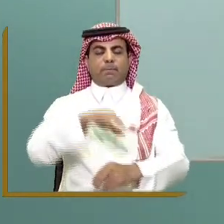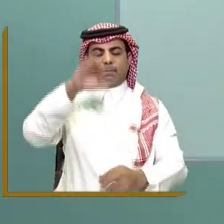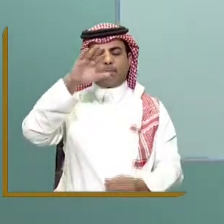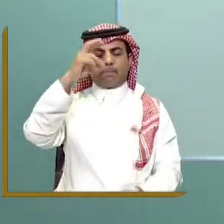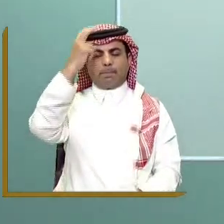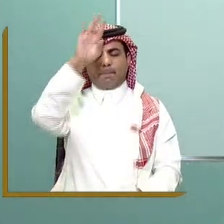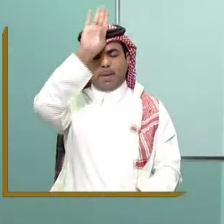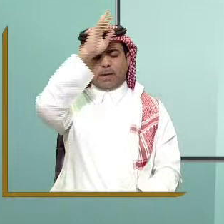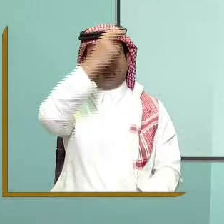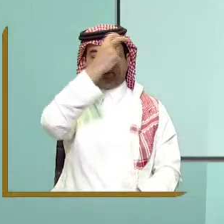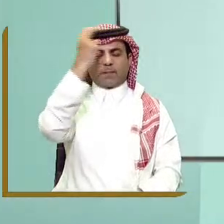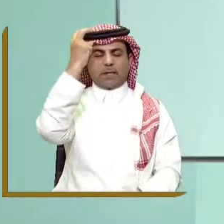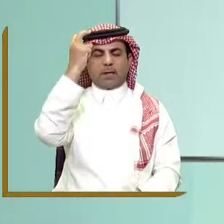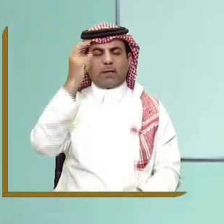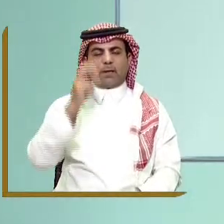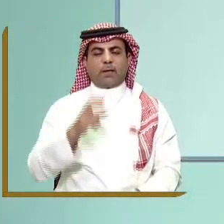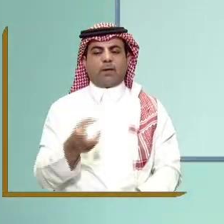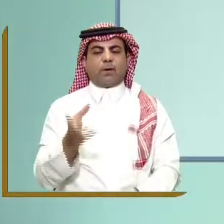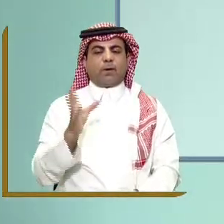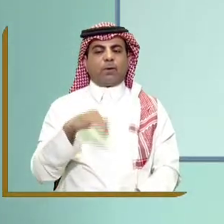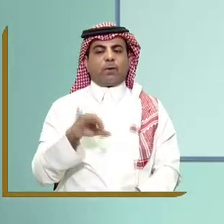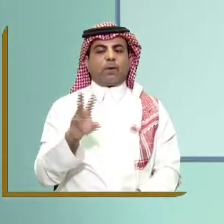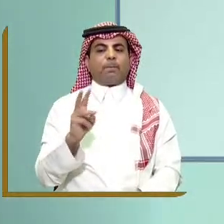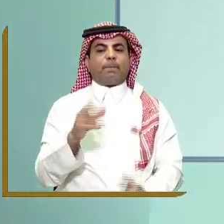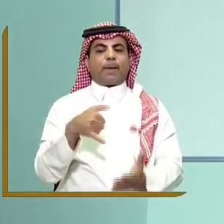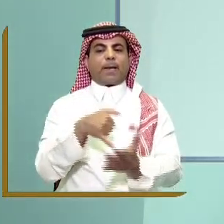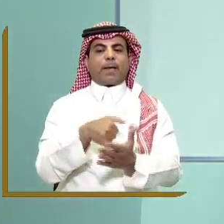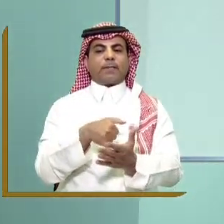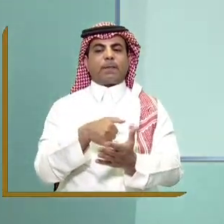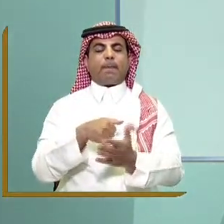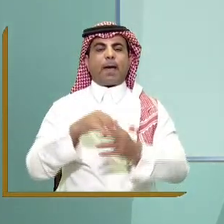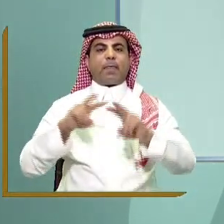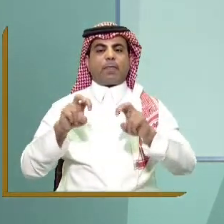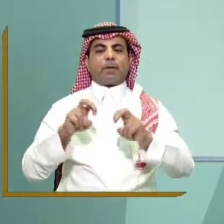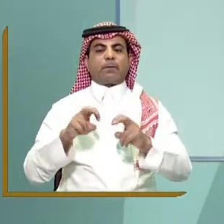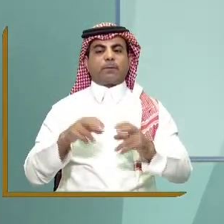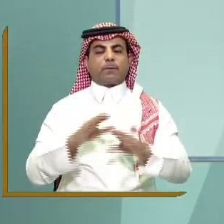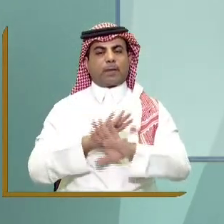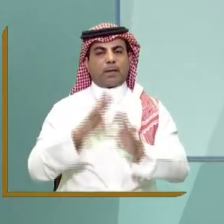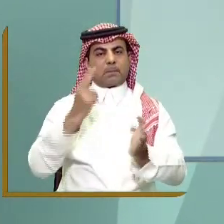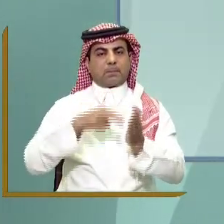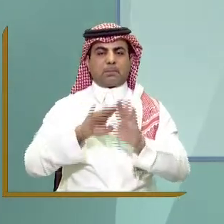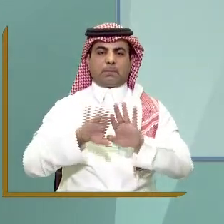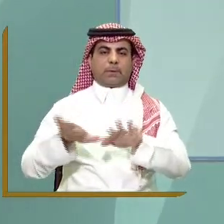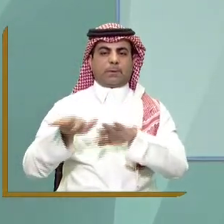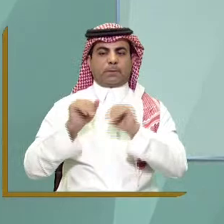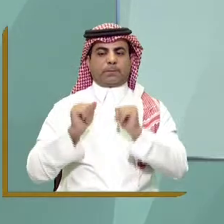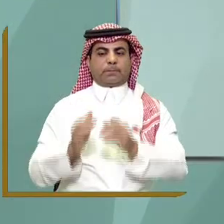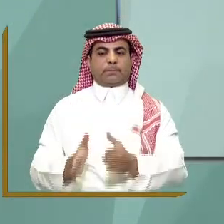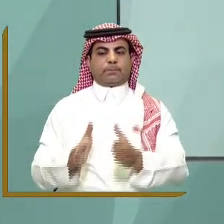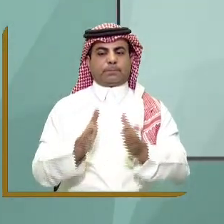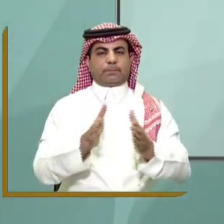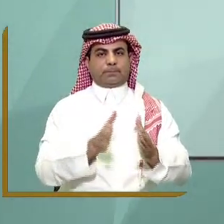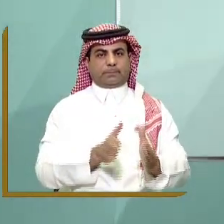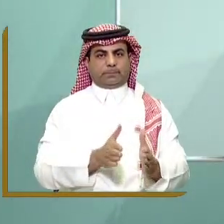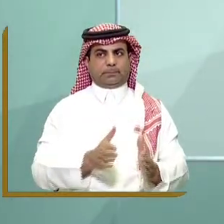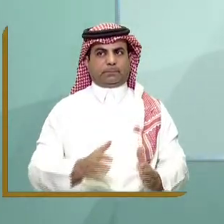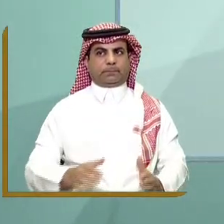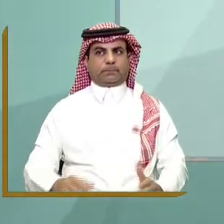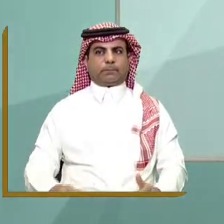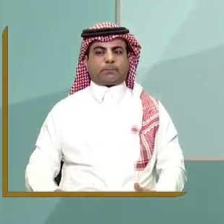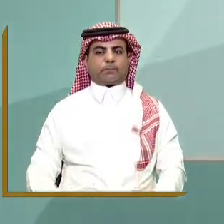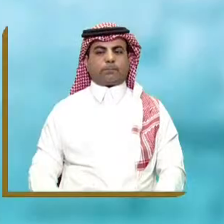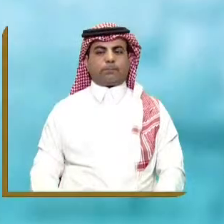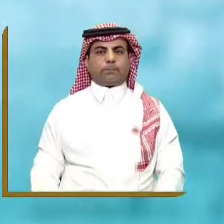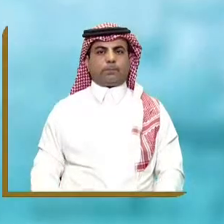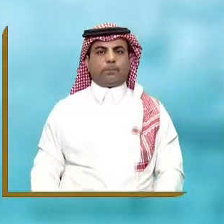العامة لمستشفى الملك فيصل التخصصي ومركز الأبحاث، واتخذ المجلس ما يلزم حيال تلك الموضوعات.